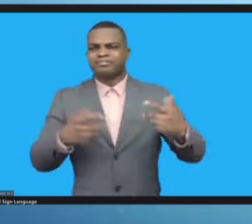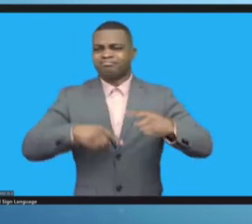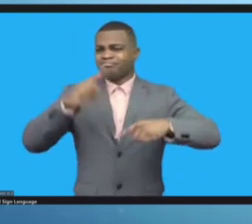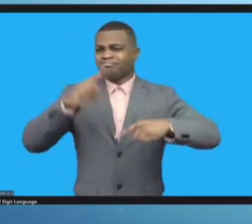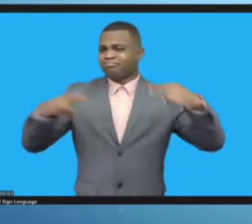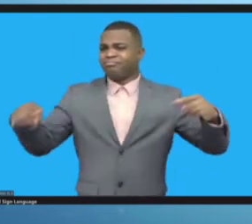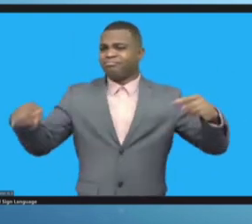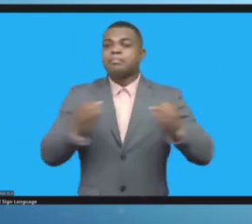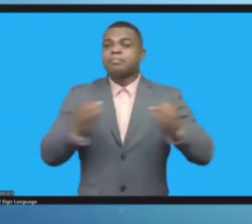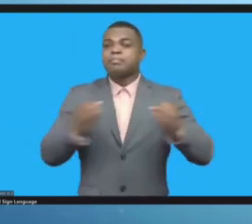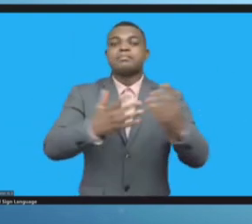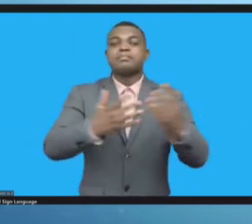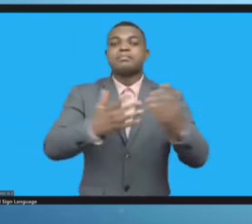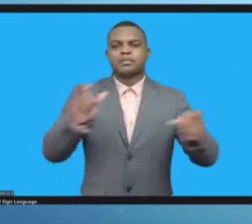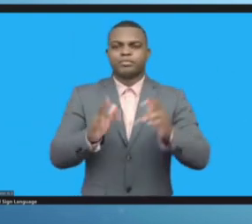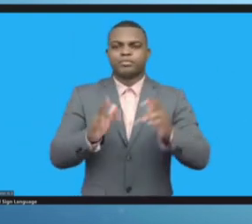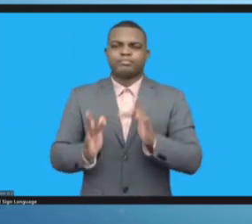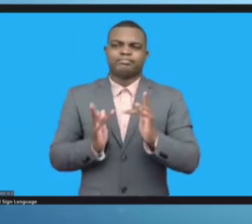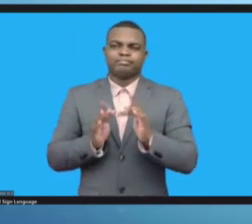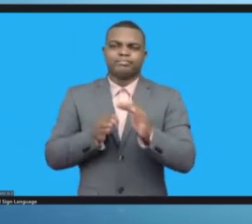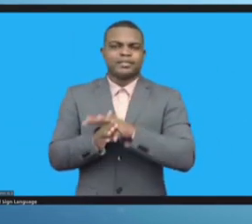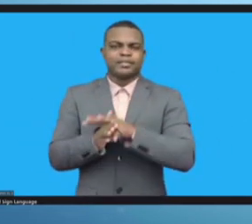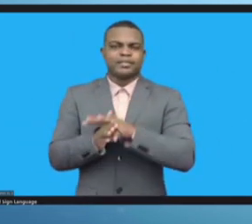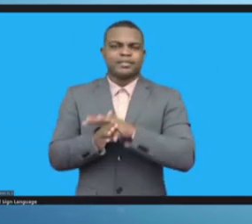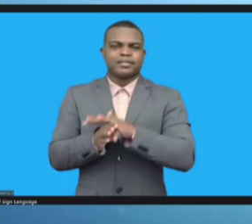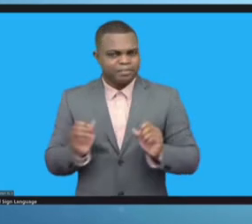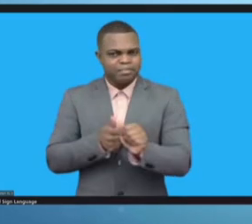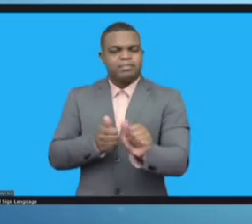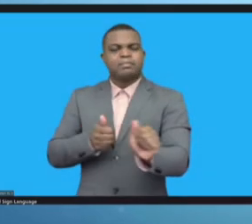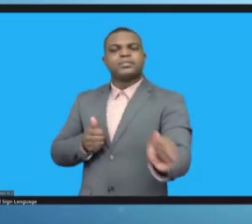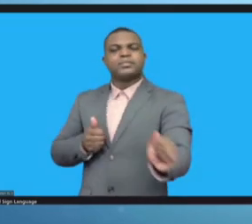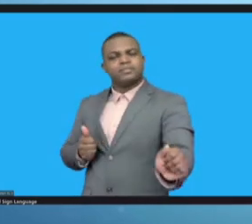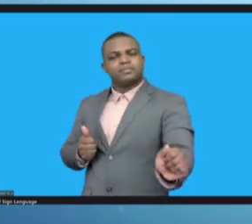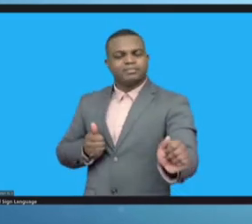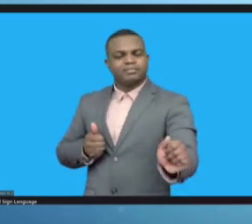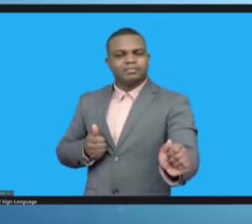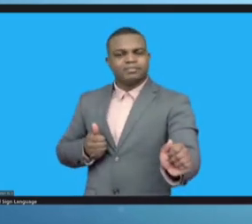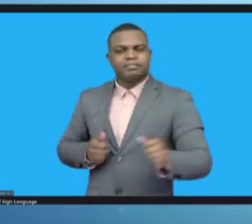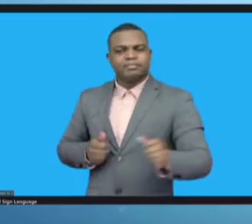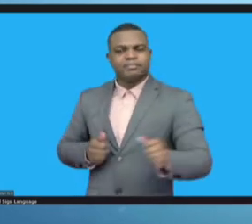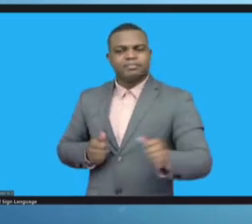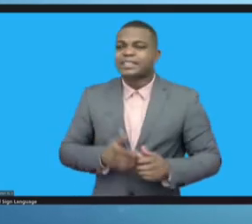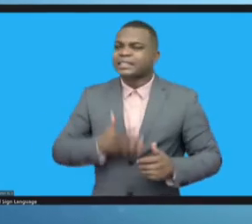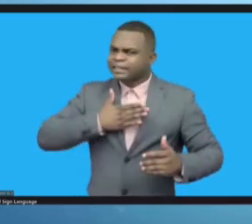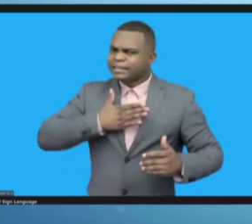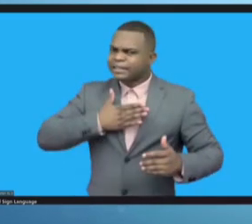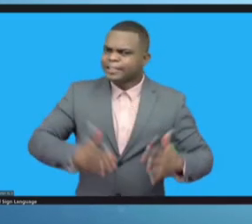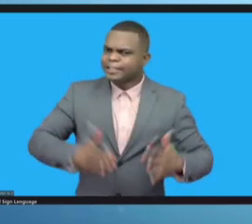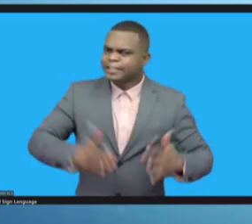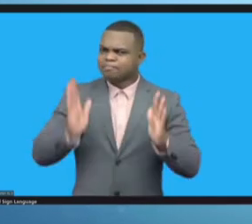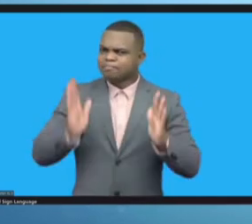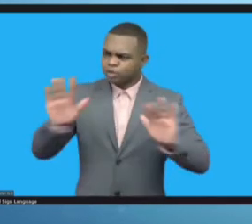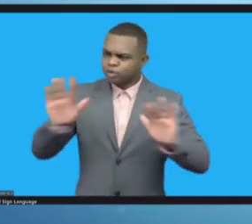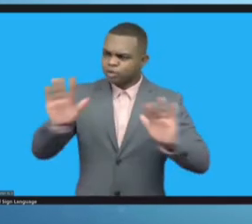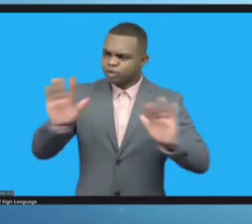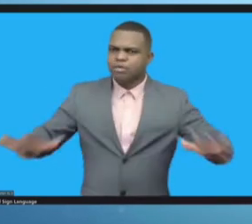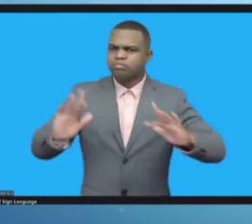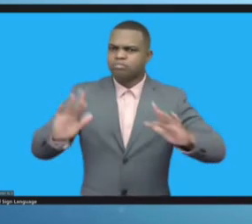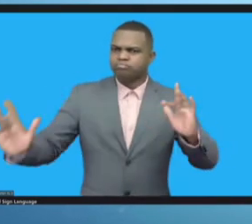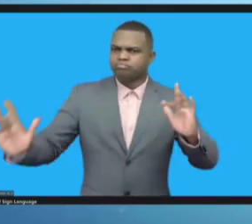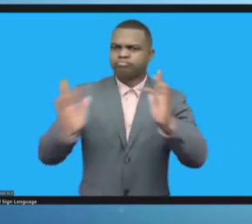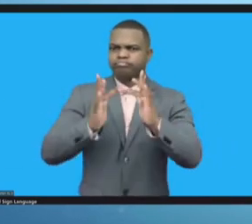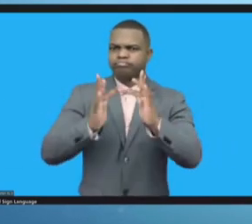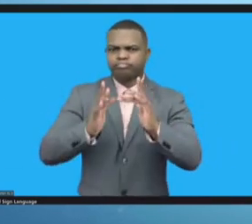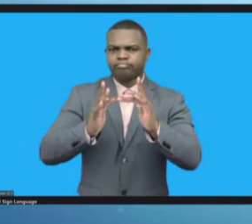plus écartée du quotidien et de l'économie. Donc, il faudrait une connectivité numérique significative pour un développement